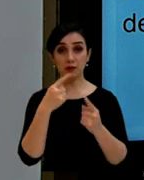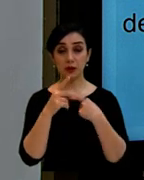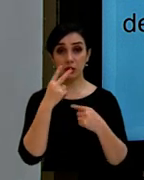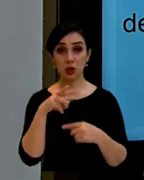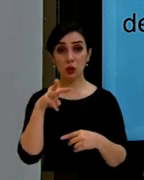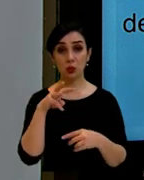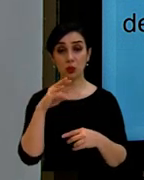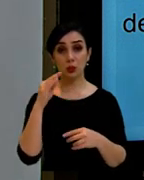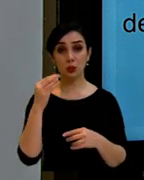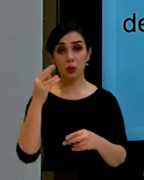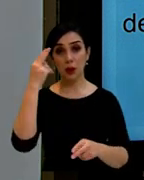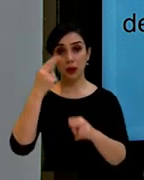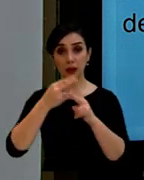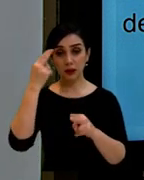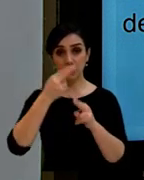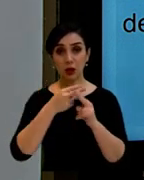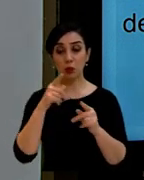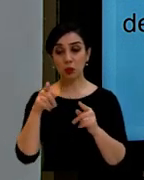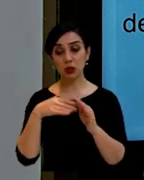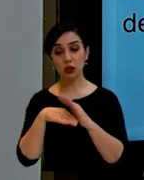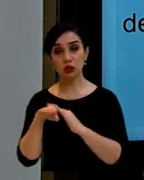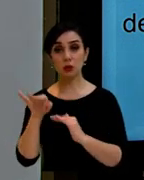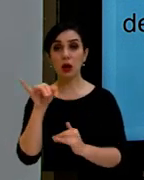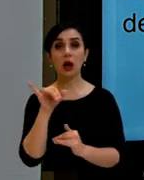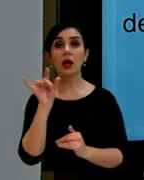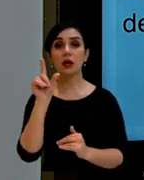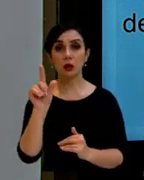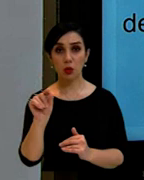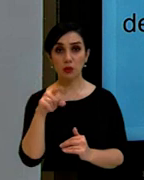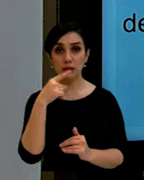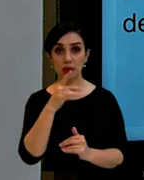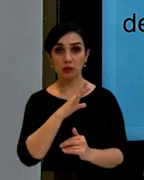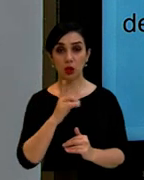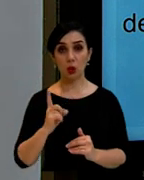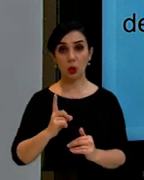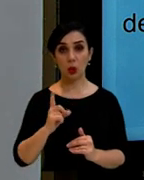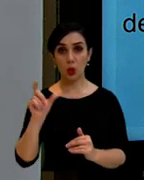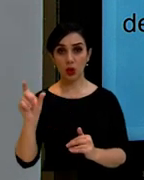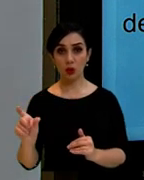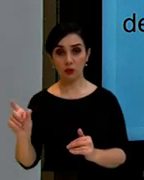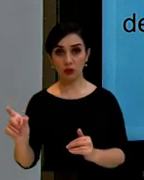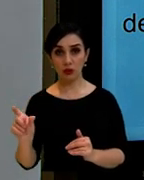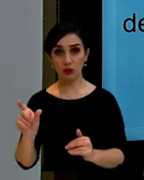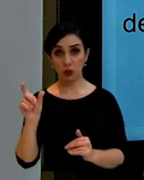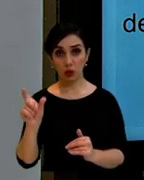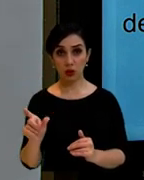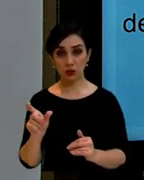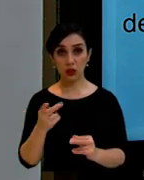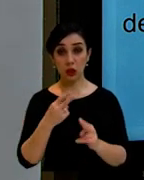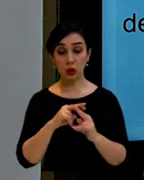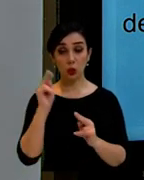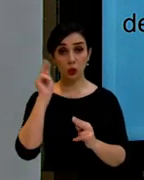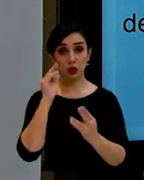bu yerdan chiqib qayerga boramiz? Dedi qorovul. Ha, siz o'rganganingiz